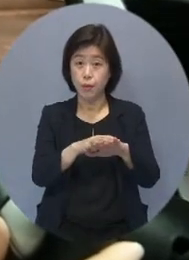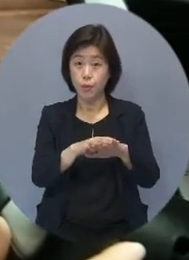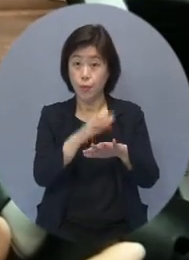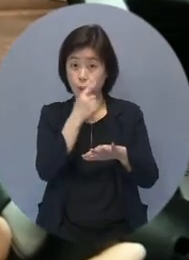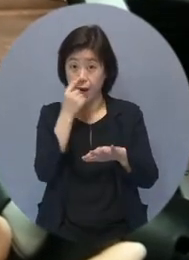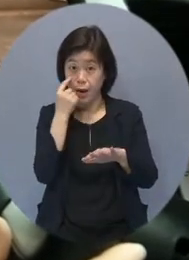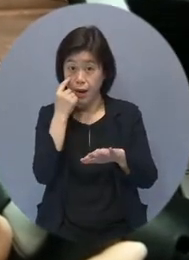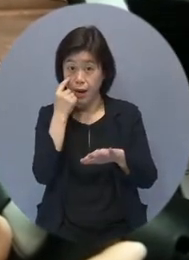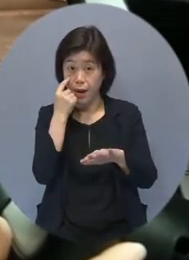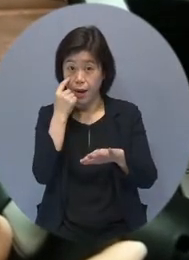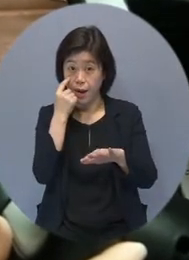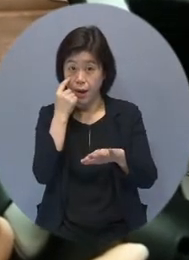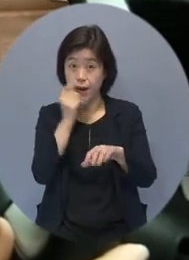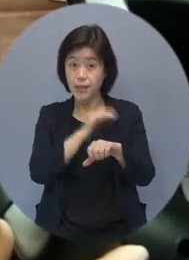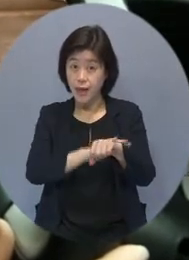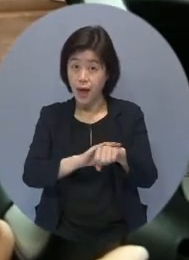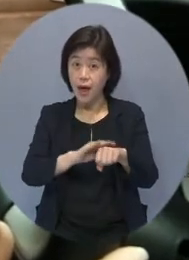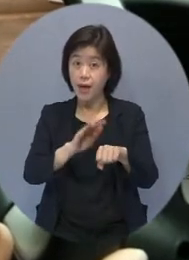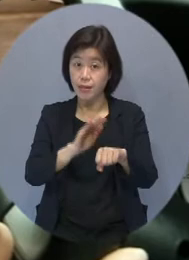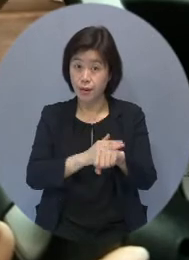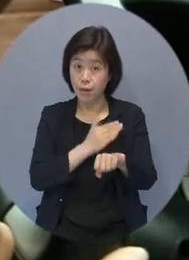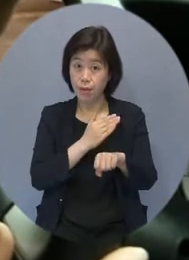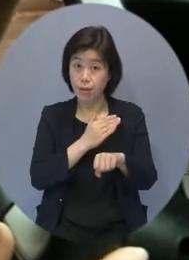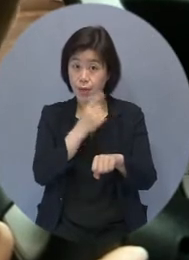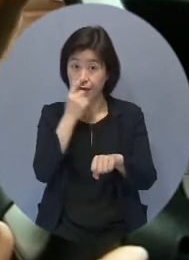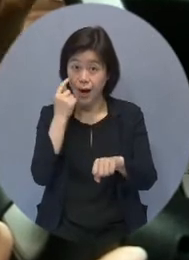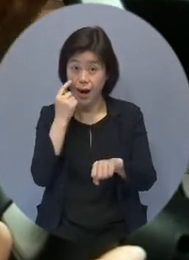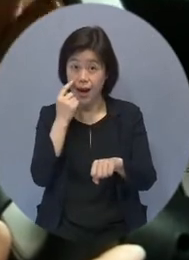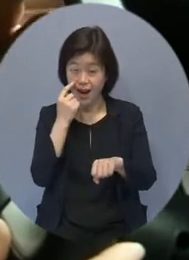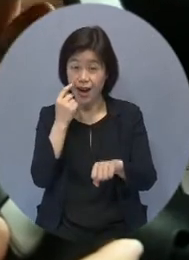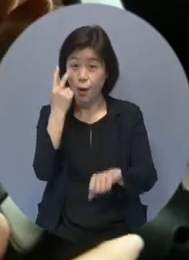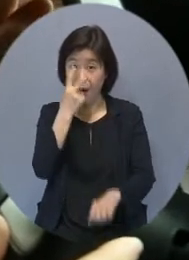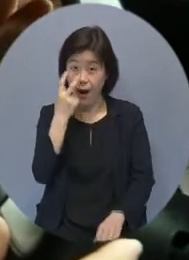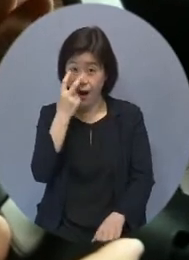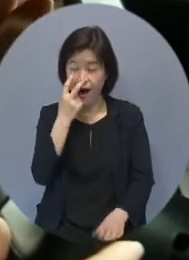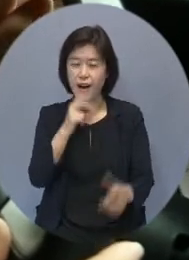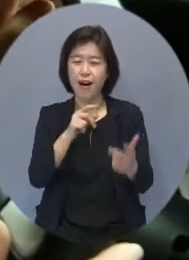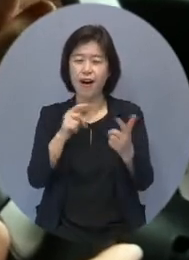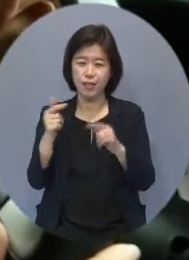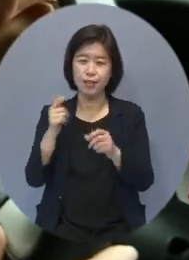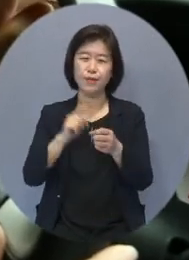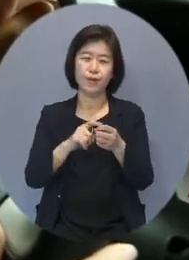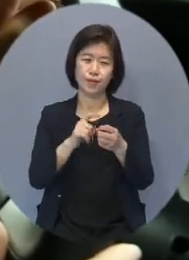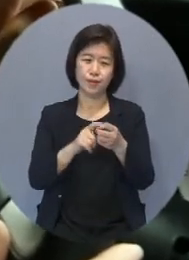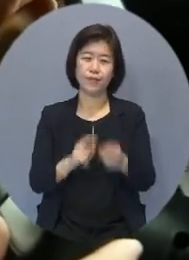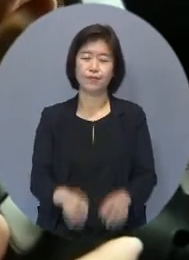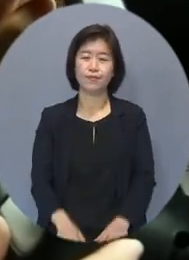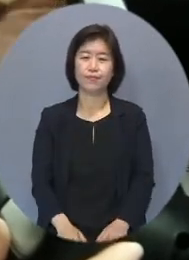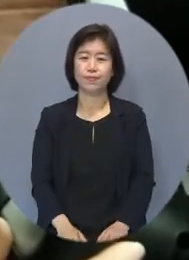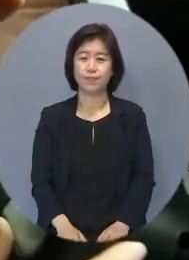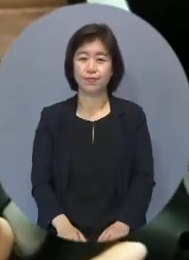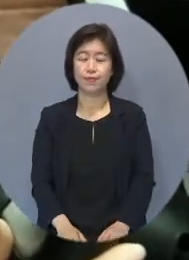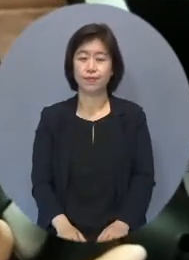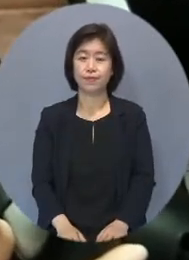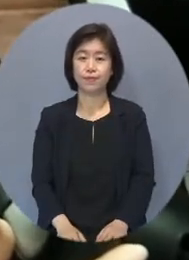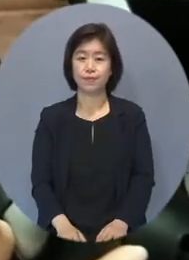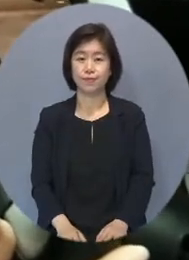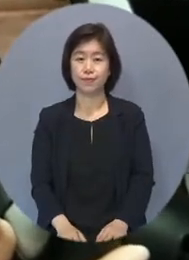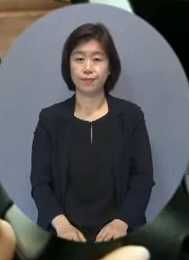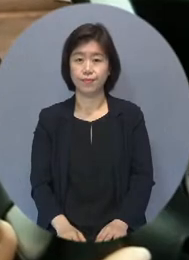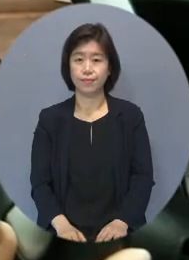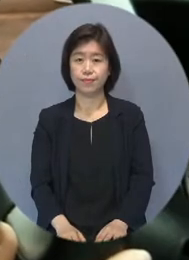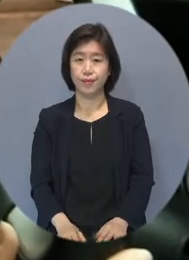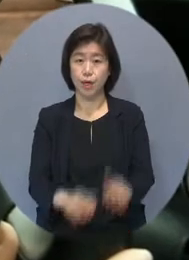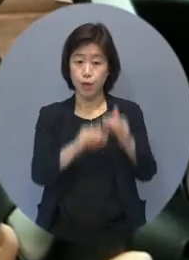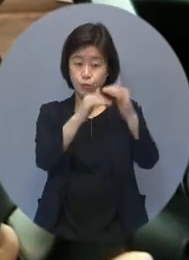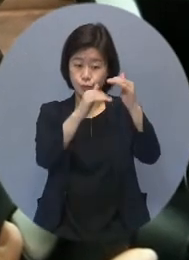그런 확인차 가시는 건가요? 네, 좀 관리도 좀 잘 되고 있는지. 좀 이제, 한번 중간에 한번